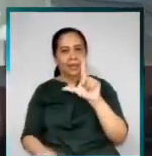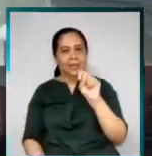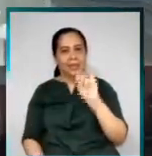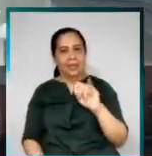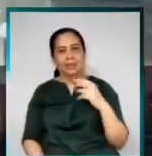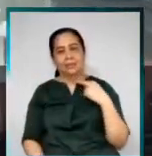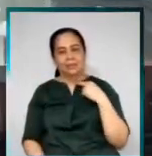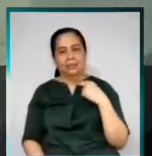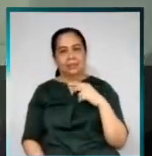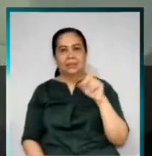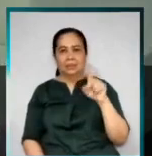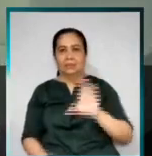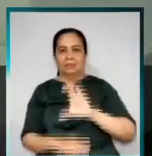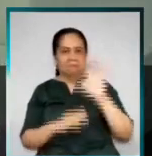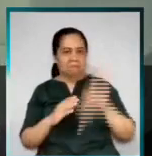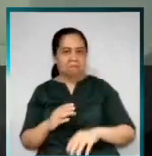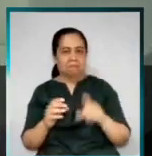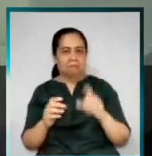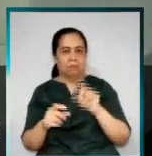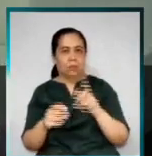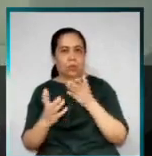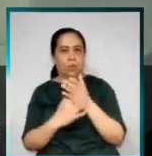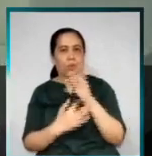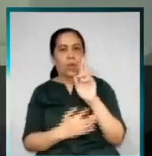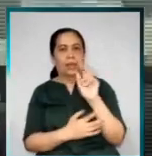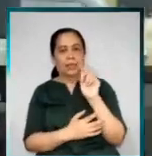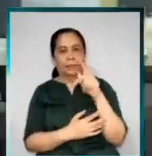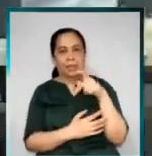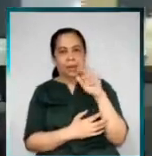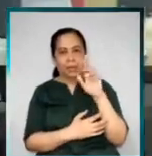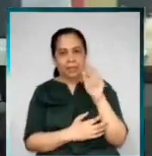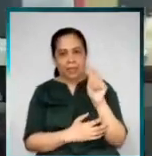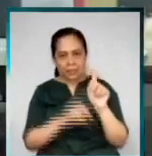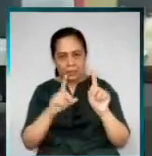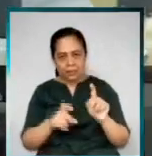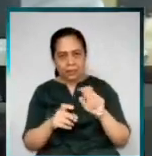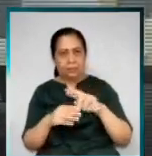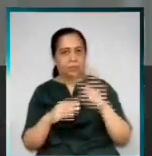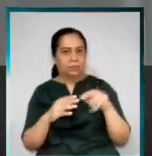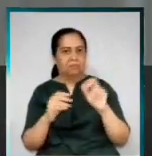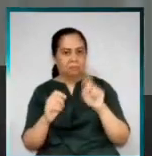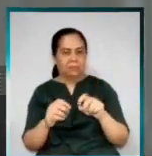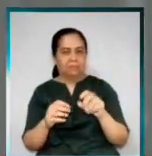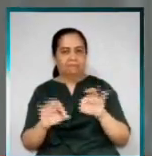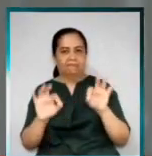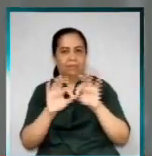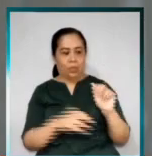kumpirmahin sa pamamagitan ng RT-PCR test ang resulta ng antigen test.